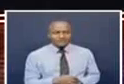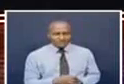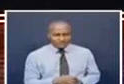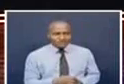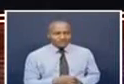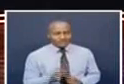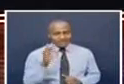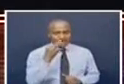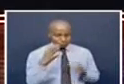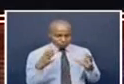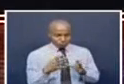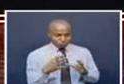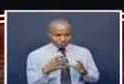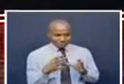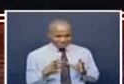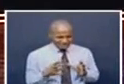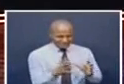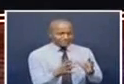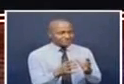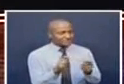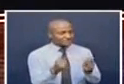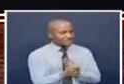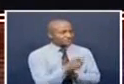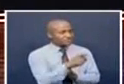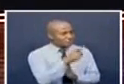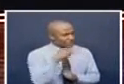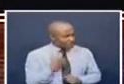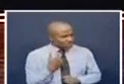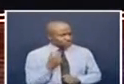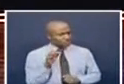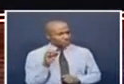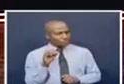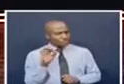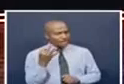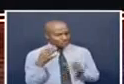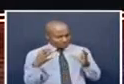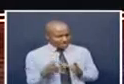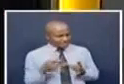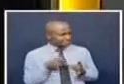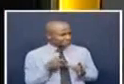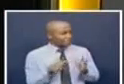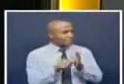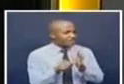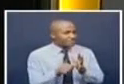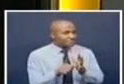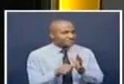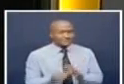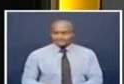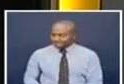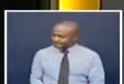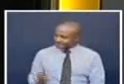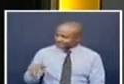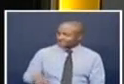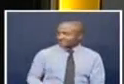Force Alliance. Unahisi kama Third Force Alliance ni tishio kwa mustakabali wako wa kisiasa? Nafikiri